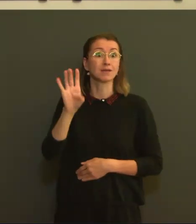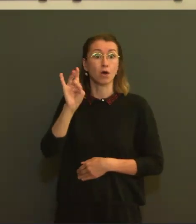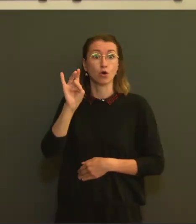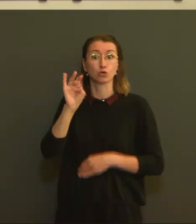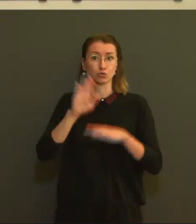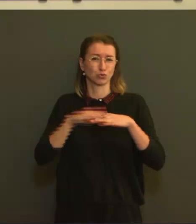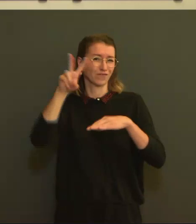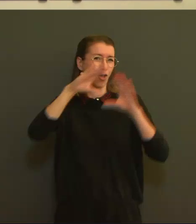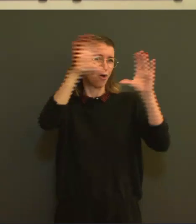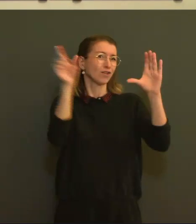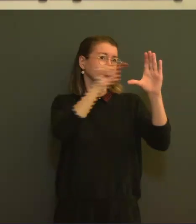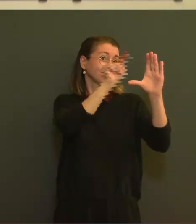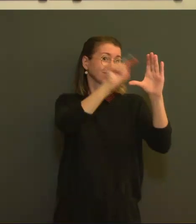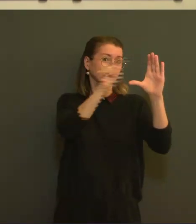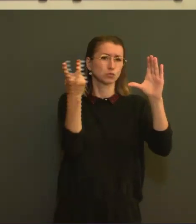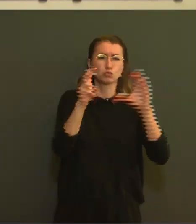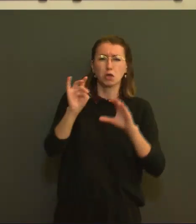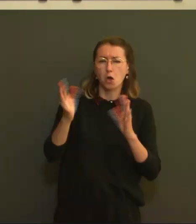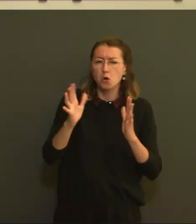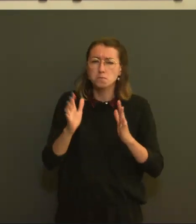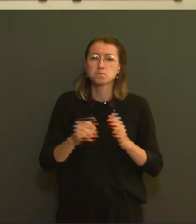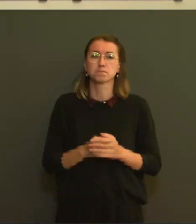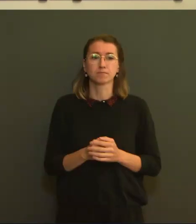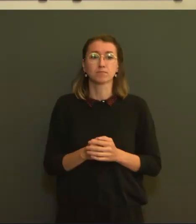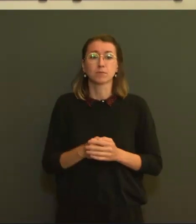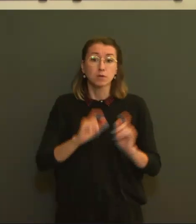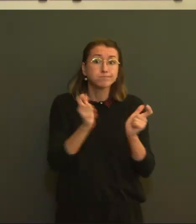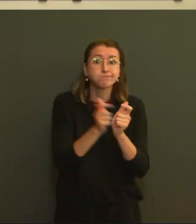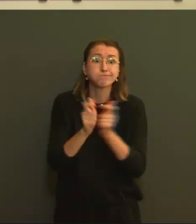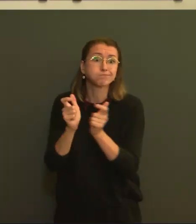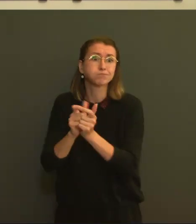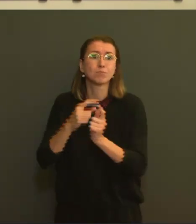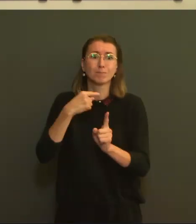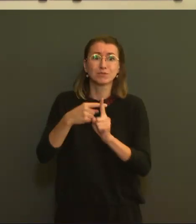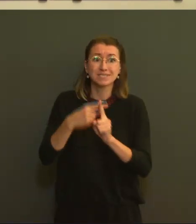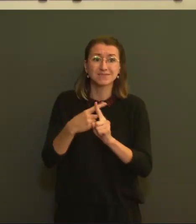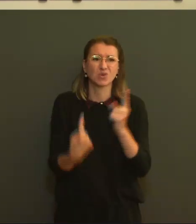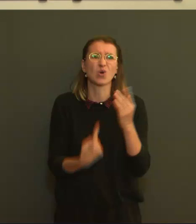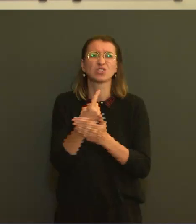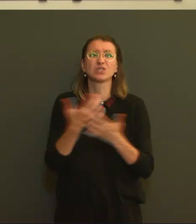ces chiffres positifs proviennent d'une contamination dans une usine de viande.